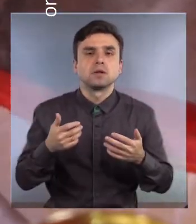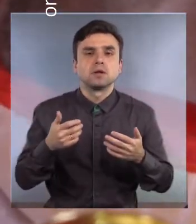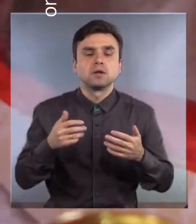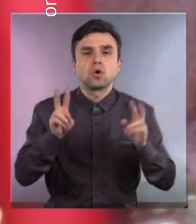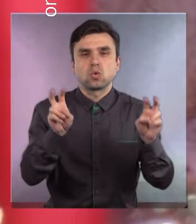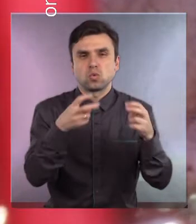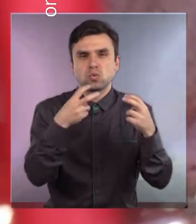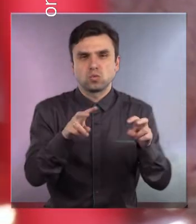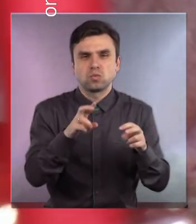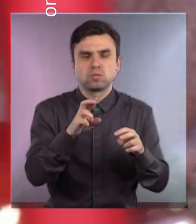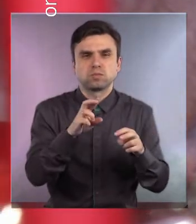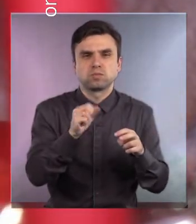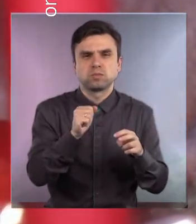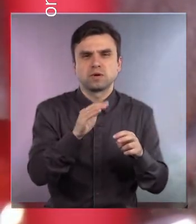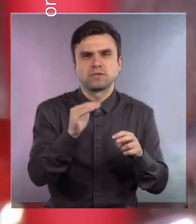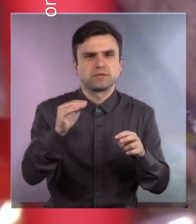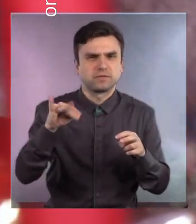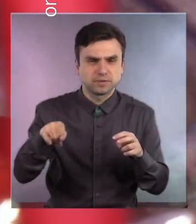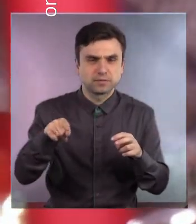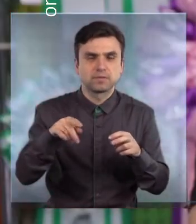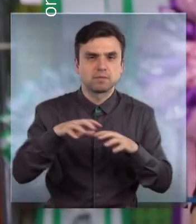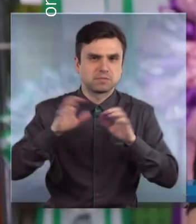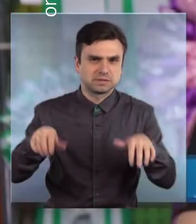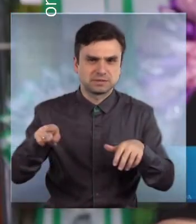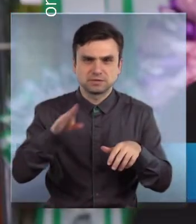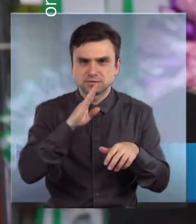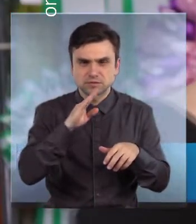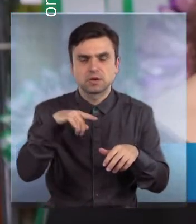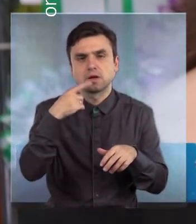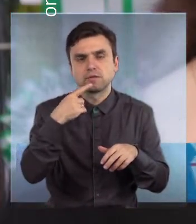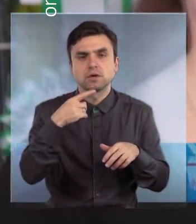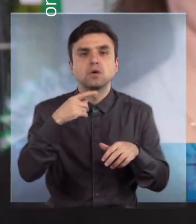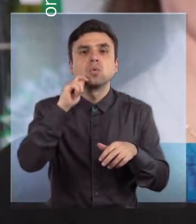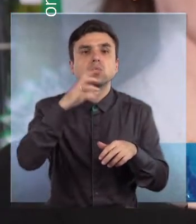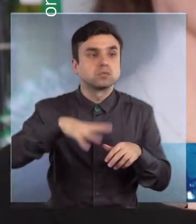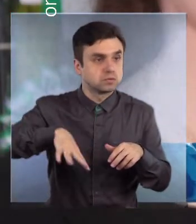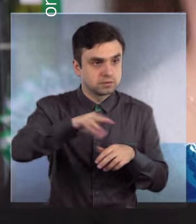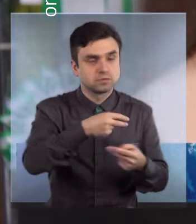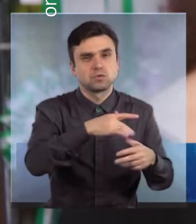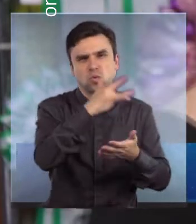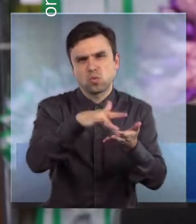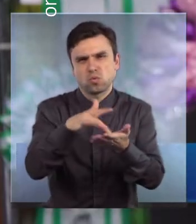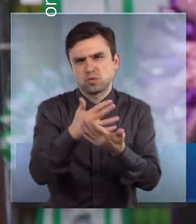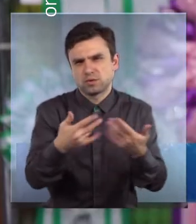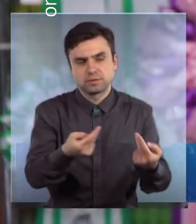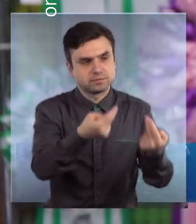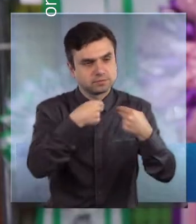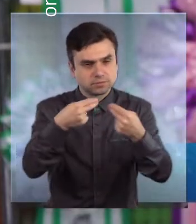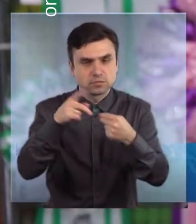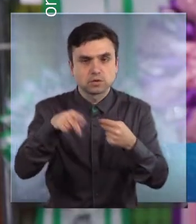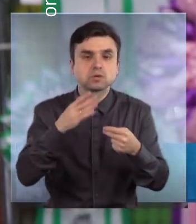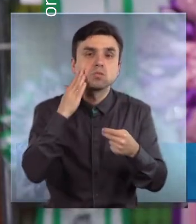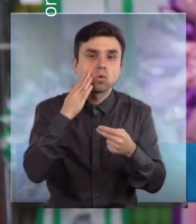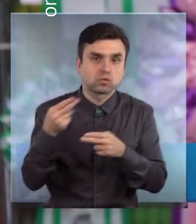своїми улюбленцями власники приїхали навіть з далекої Молдови. Заявлено у нас 97 учасників з різних городів